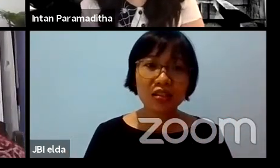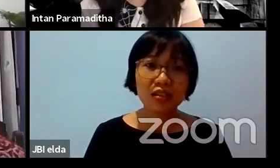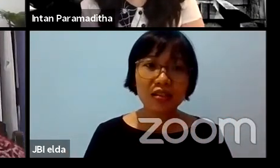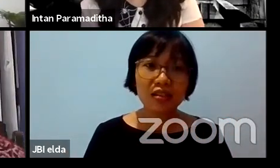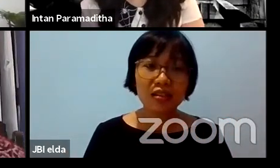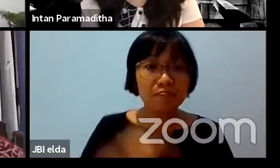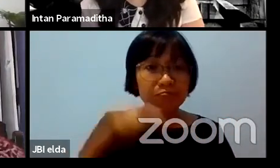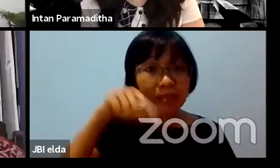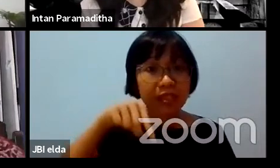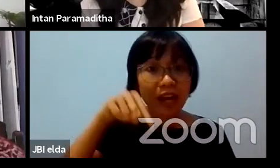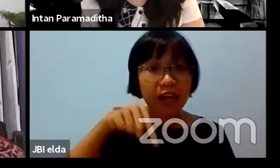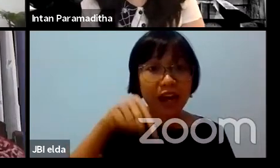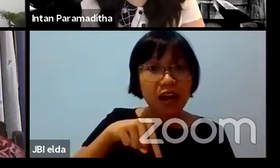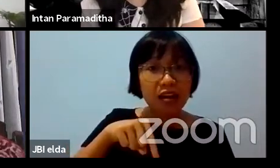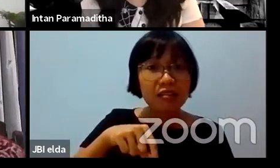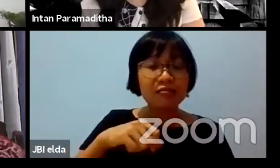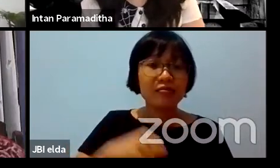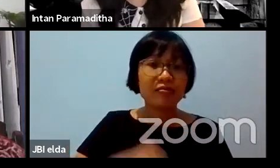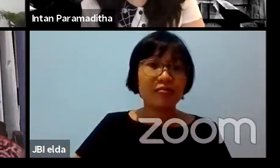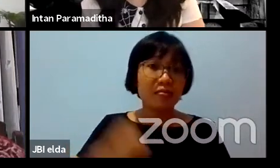ini Mbak Intan